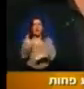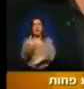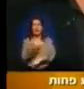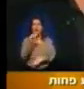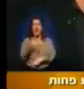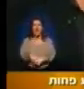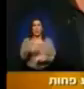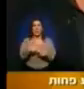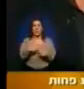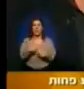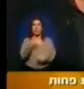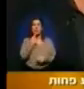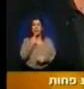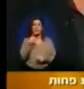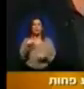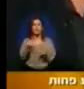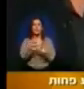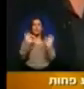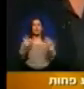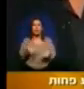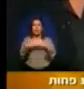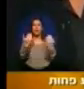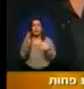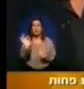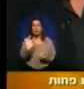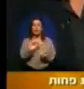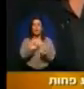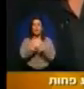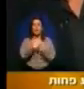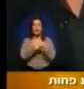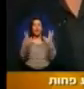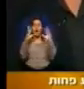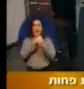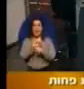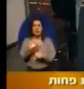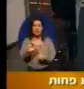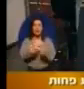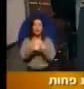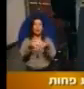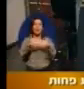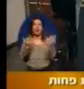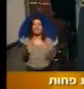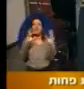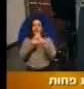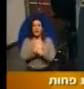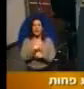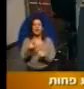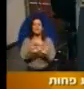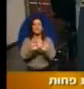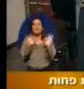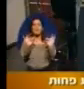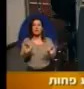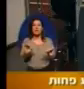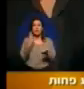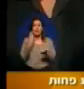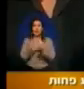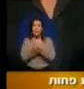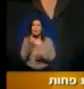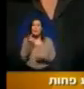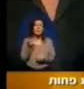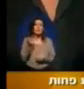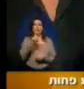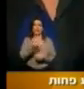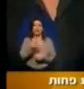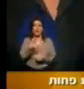שהן מתחילות את הבוקר או את הלילה, תלוי במשמרת. או את הבוקר והלילה. או את הבוקר והלילה, בפי 2, אחות בישראל מתחילה